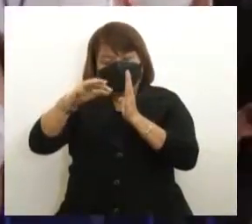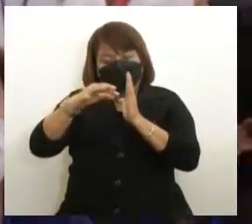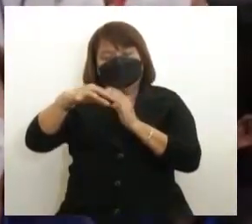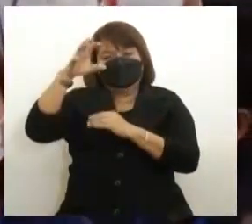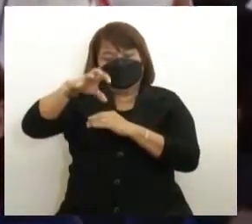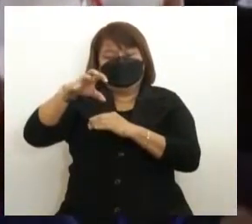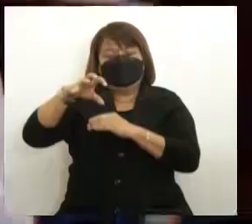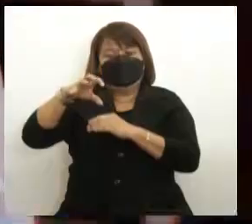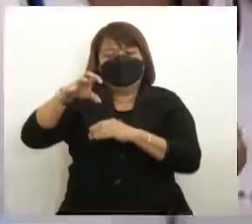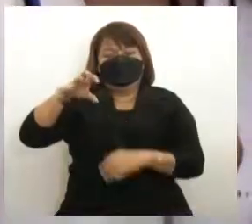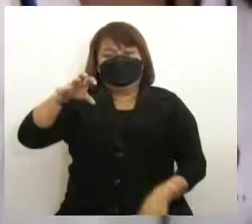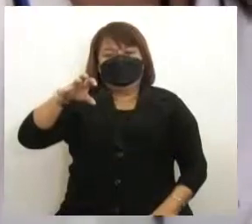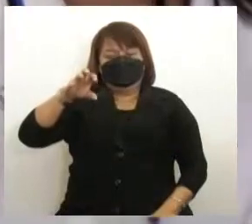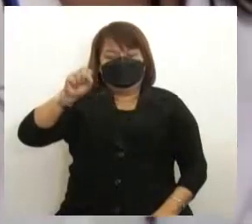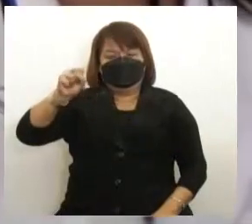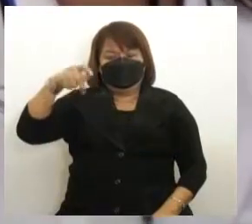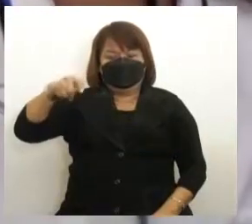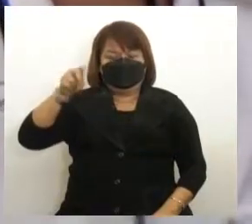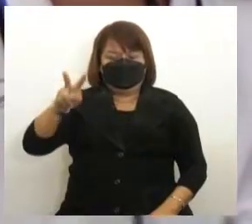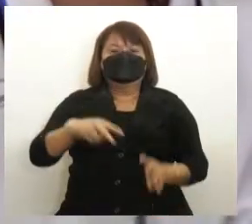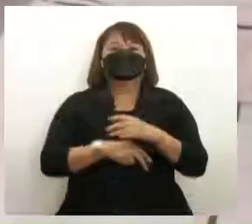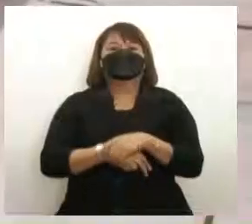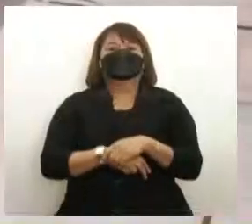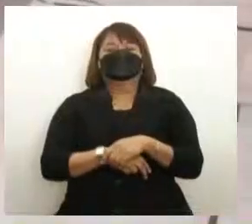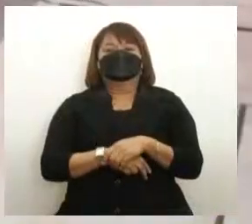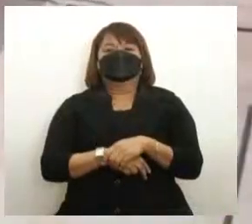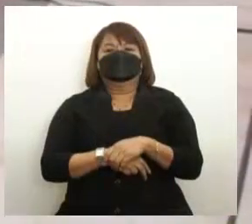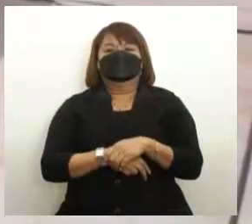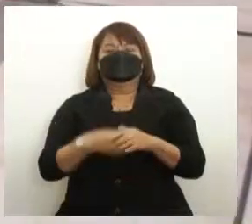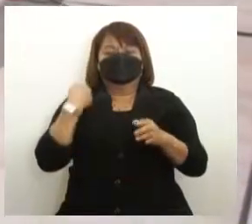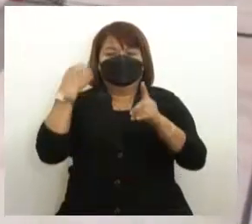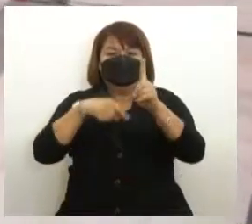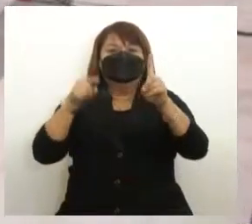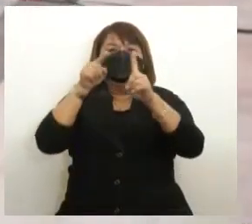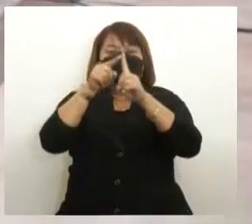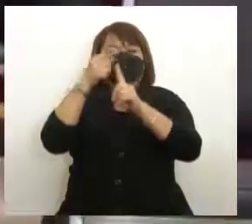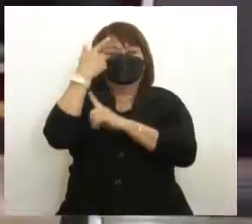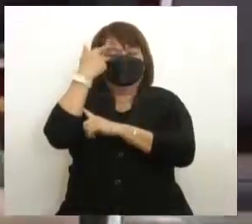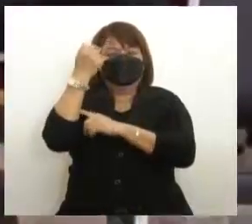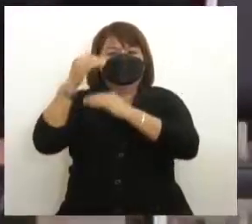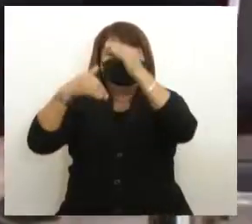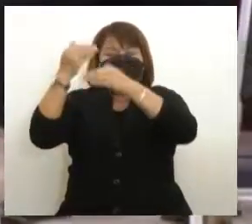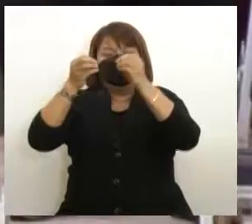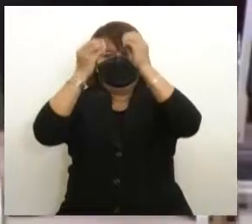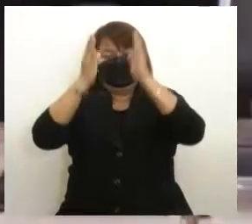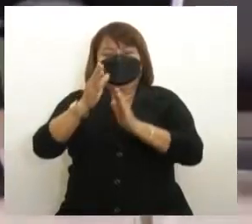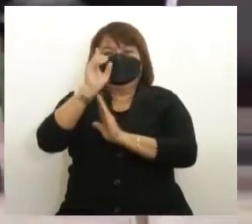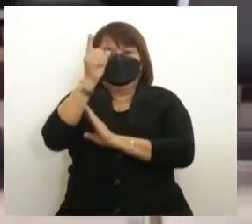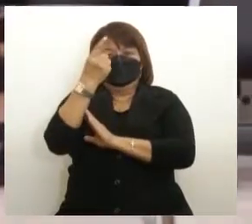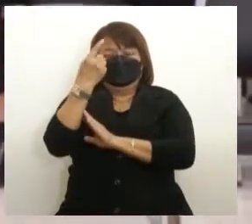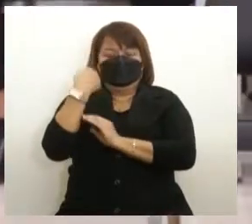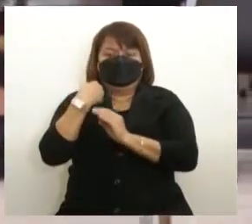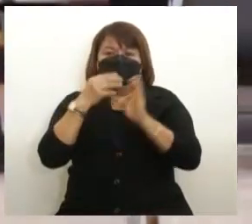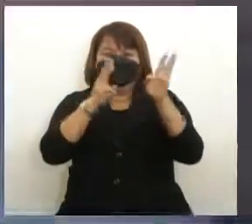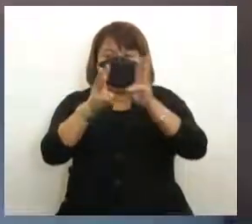คณะกรรมการการศึกษาขั้นพื้นฐานมีวัตถุประสงค์เพื่อพัฒนาครูยุคใหม่ให้เป็นกระบวนการ